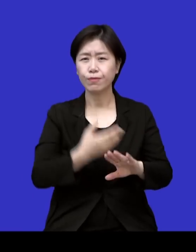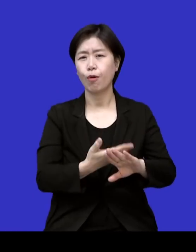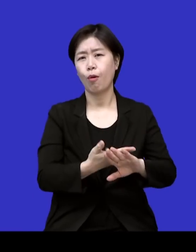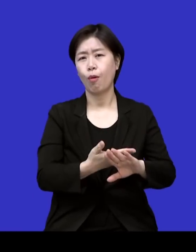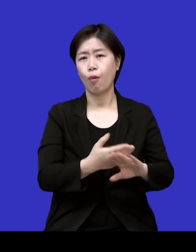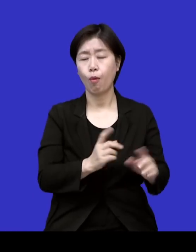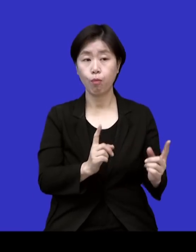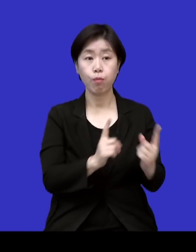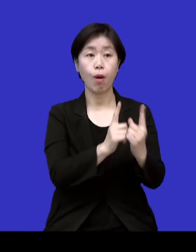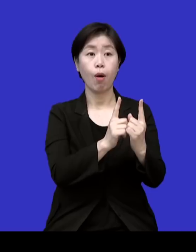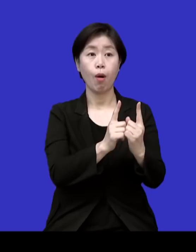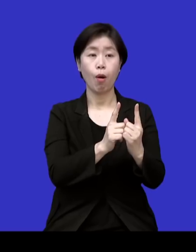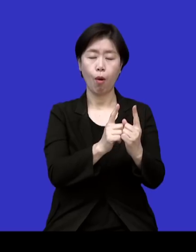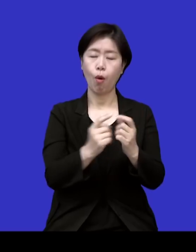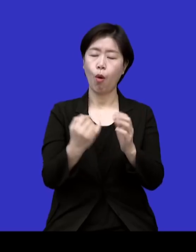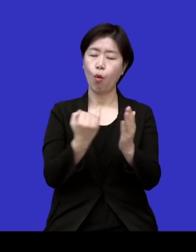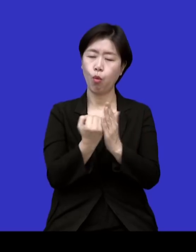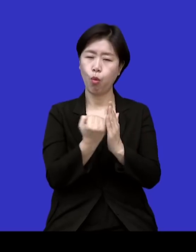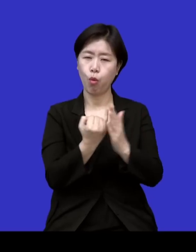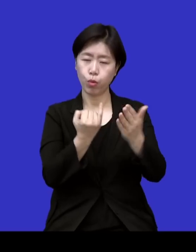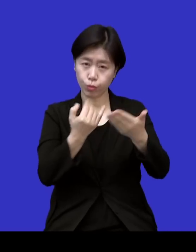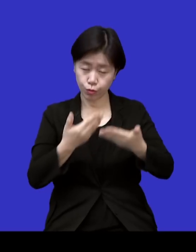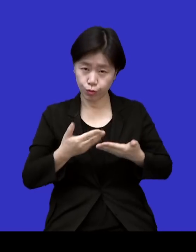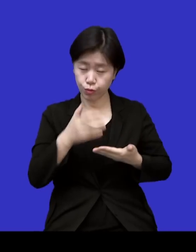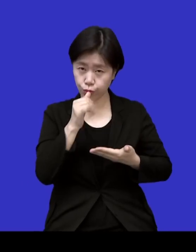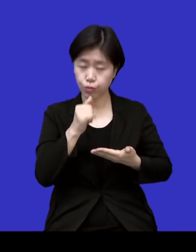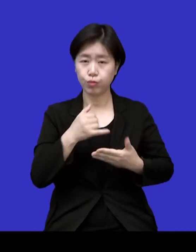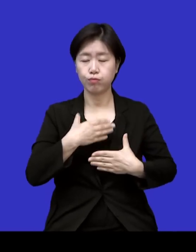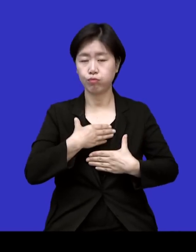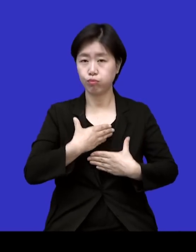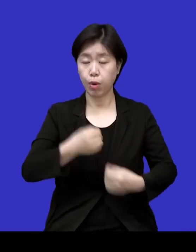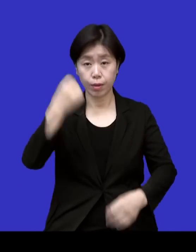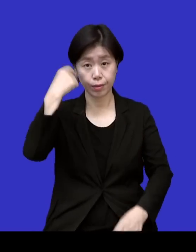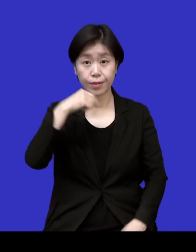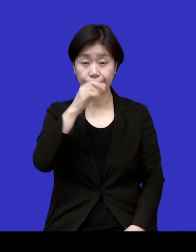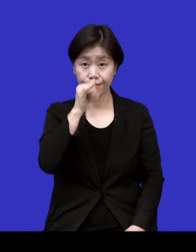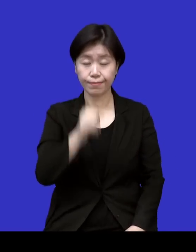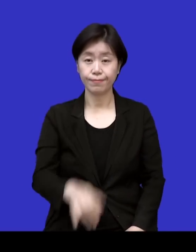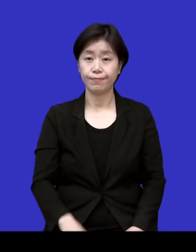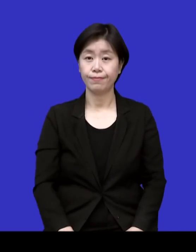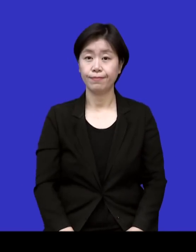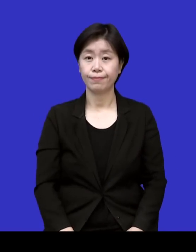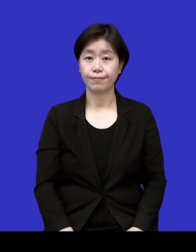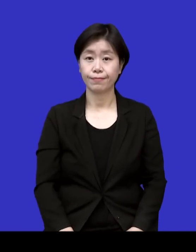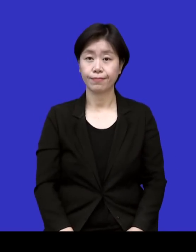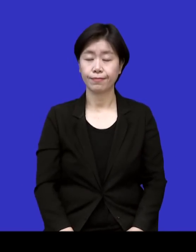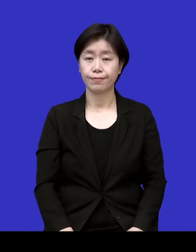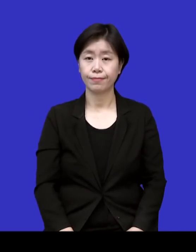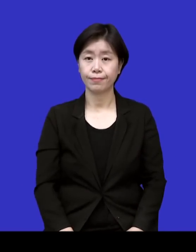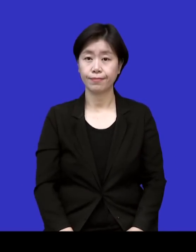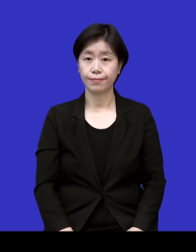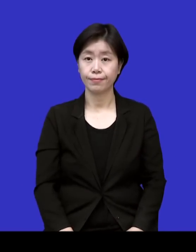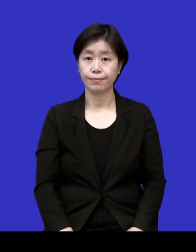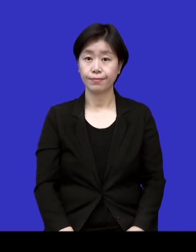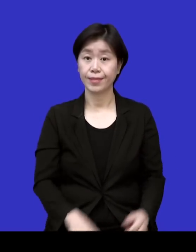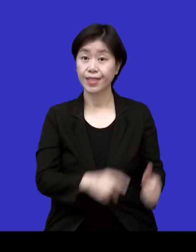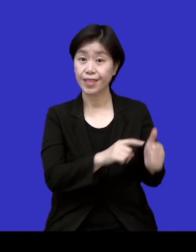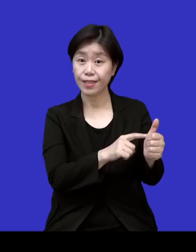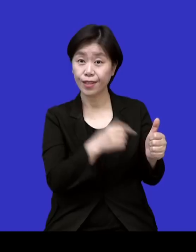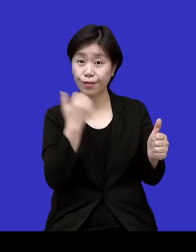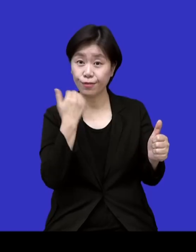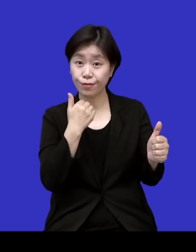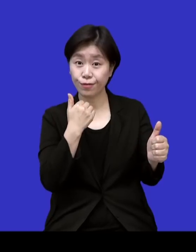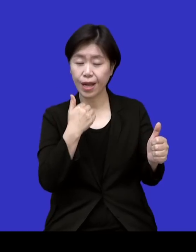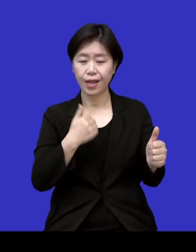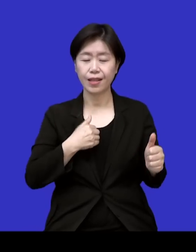편안하고 친절하고 그래서 그리고 남편이 5학년 때부터